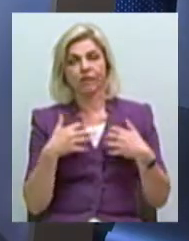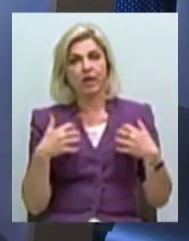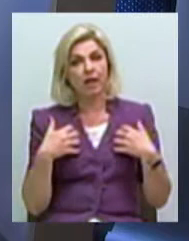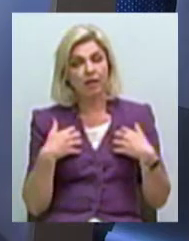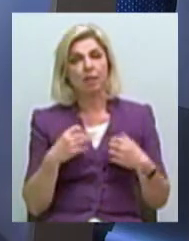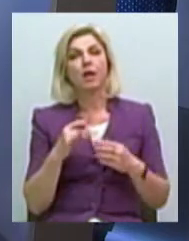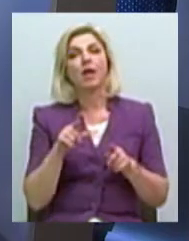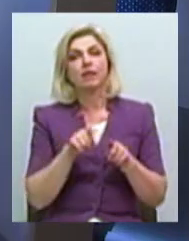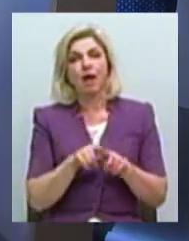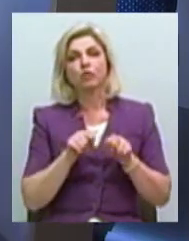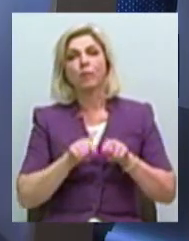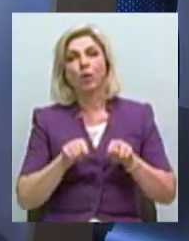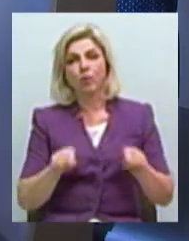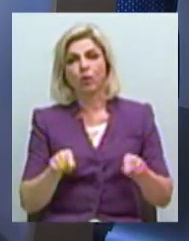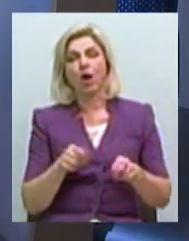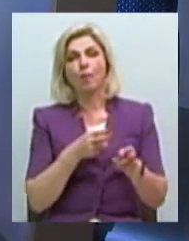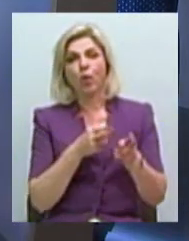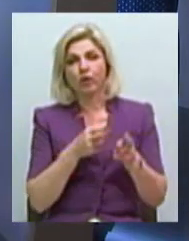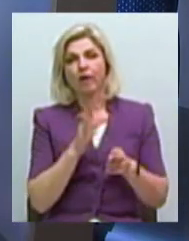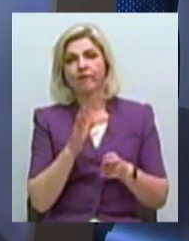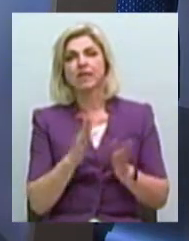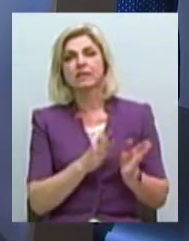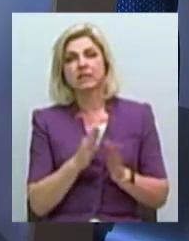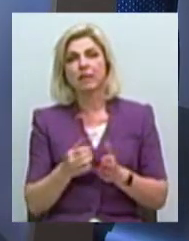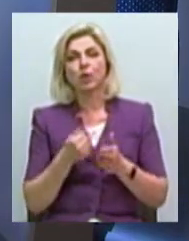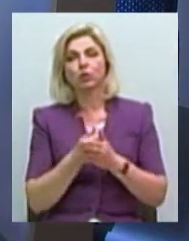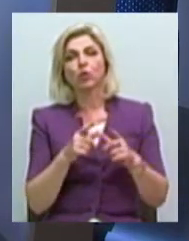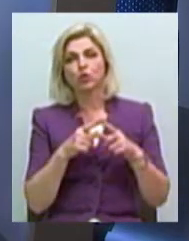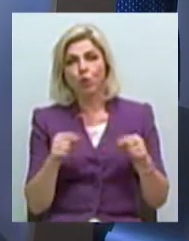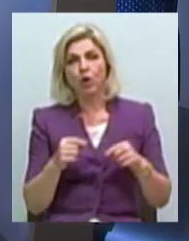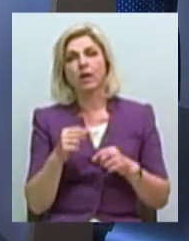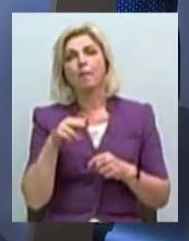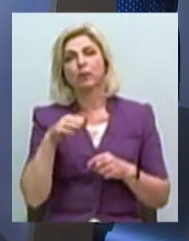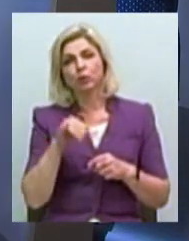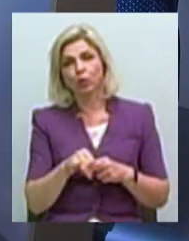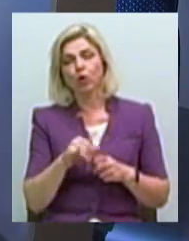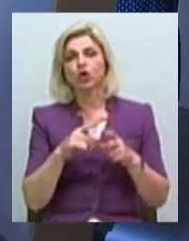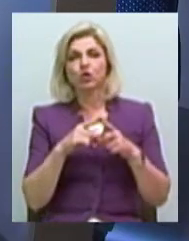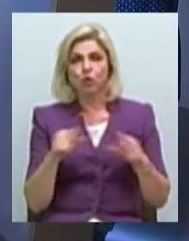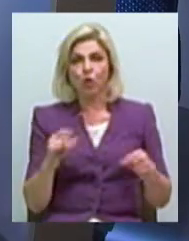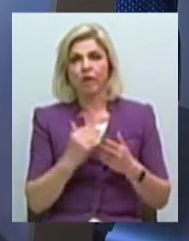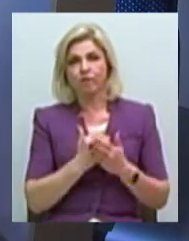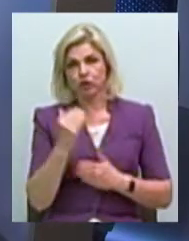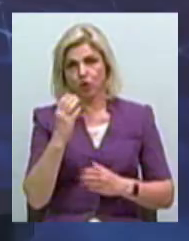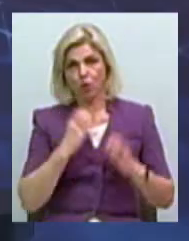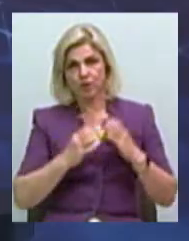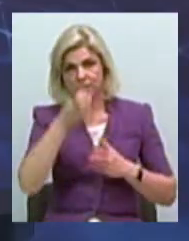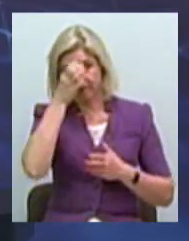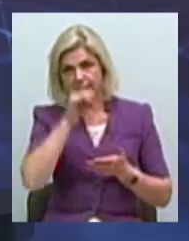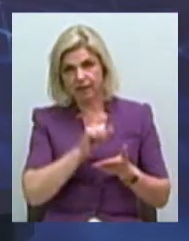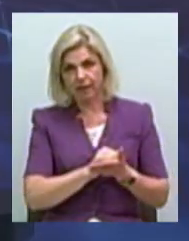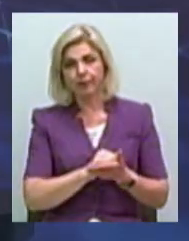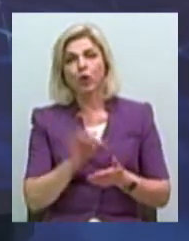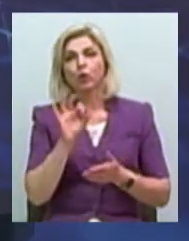а також пропаганду полювання в системі дошкільної, середньої, професійно-технічної та вищої освіти. До прийняття